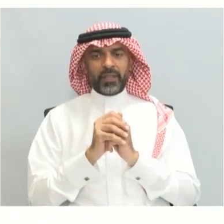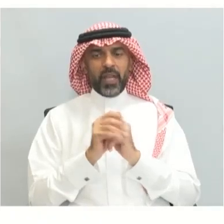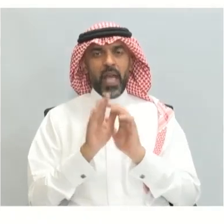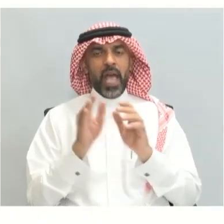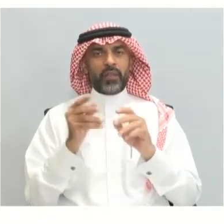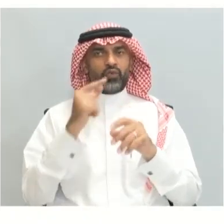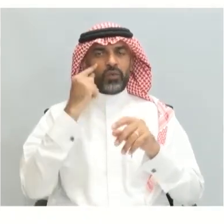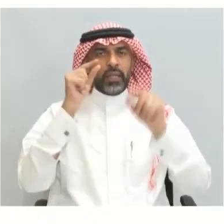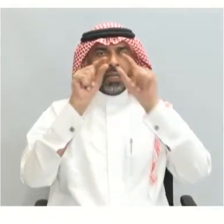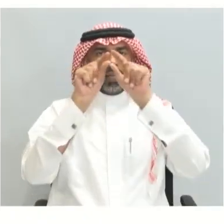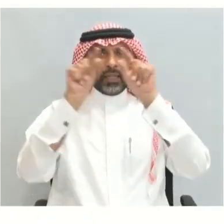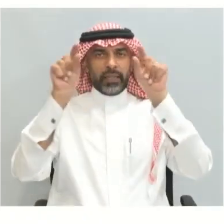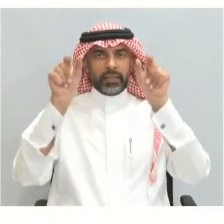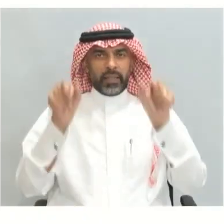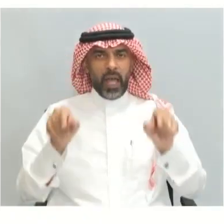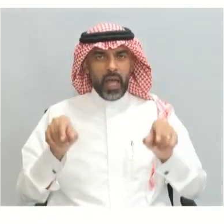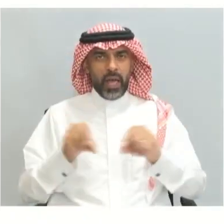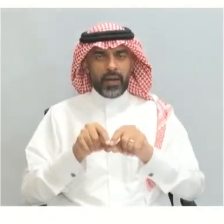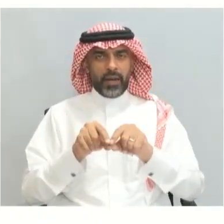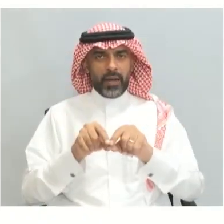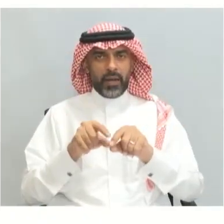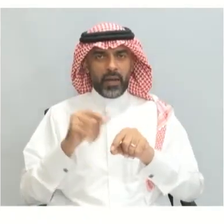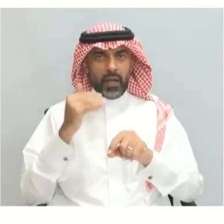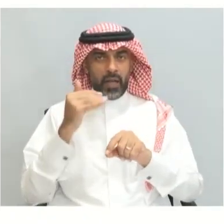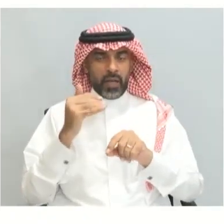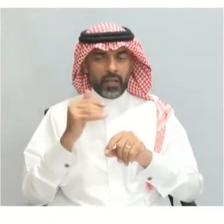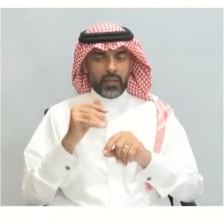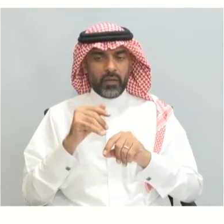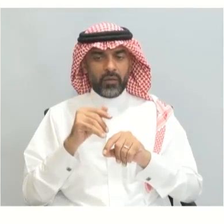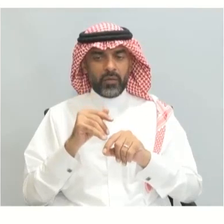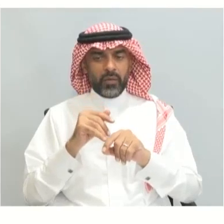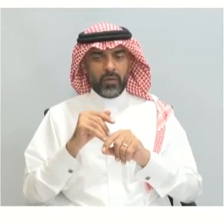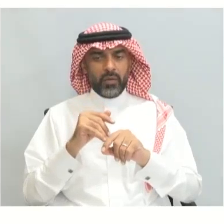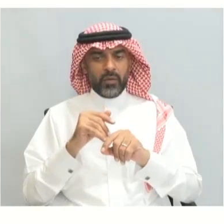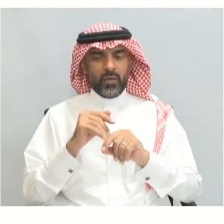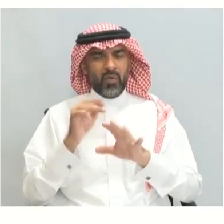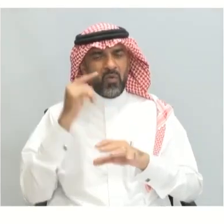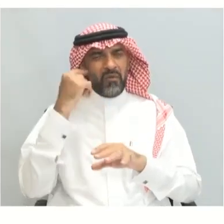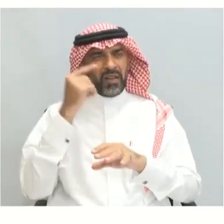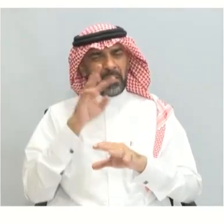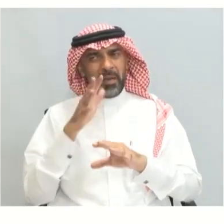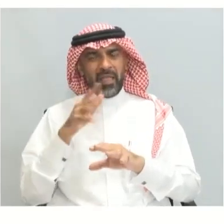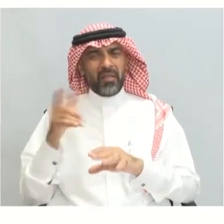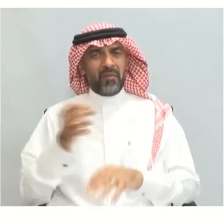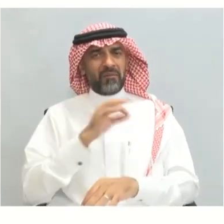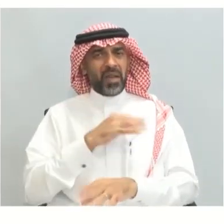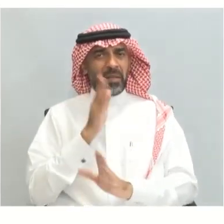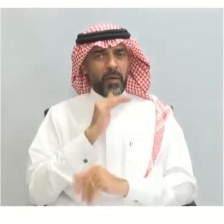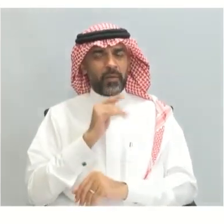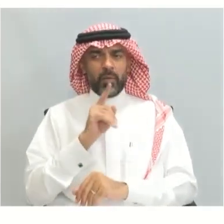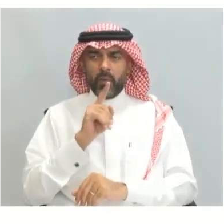الخريطه ابنائي يعتقد البعض ان اطار الخريطه هو شيء لا فائده